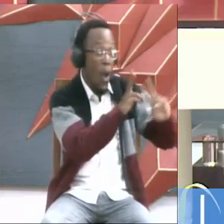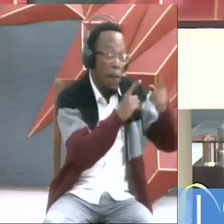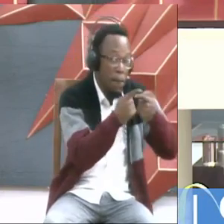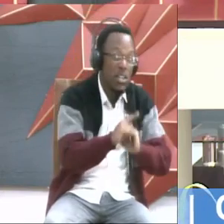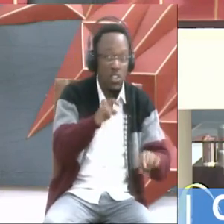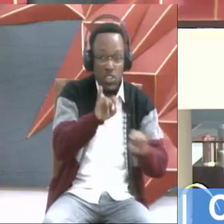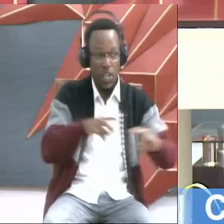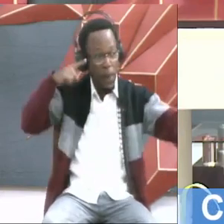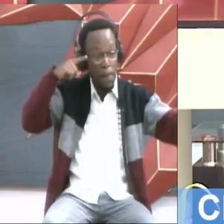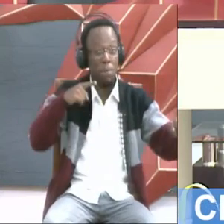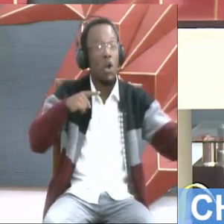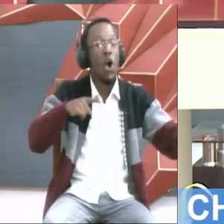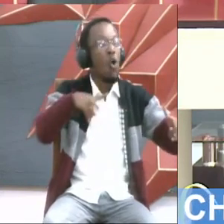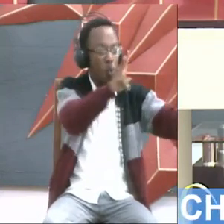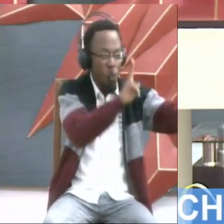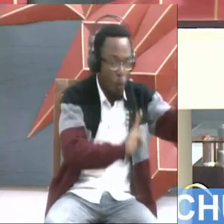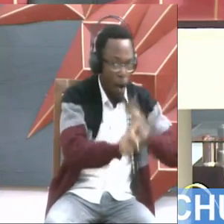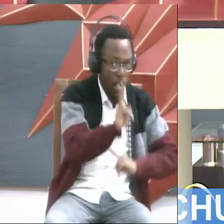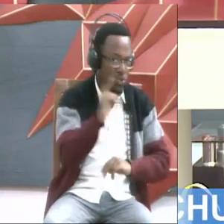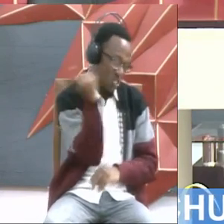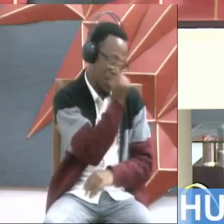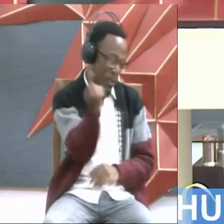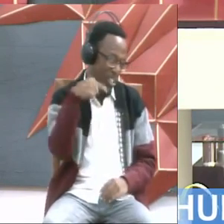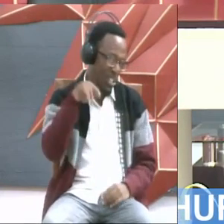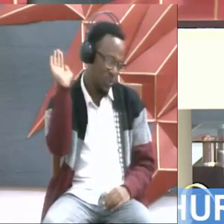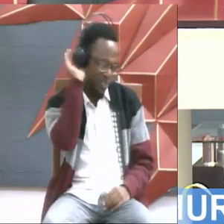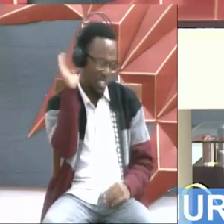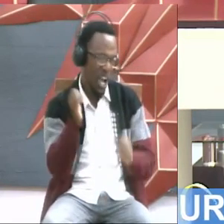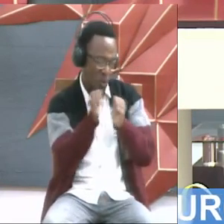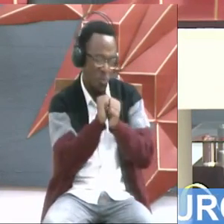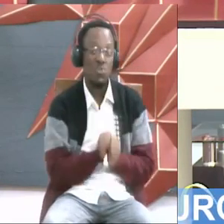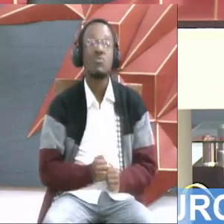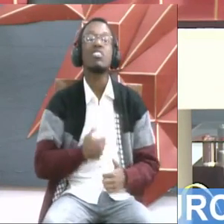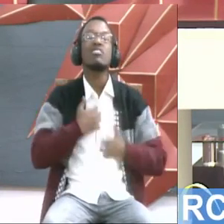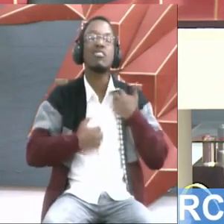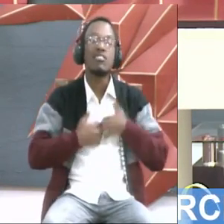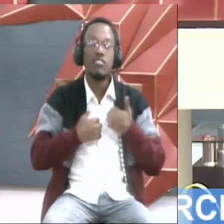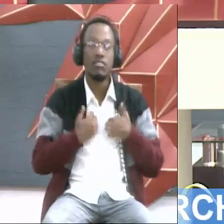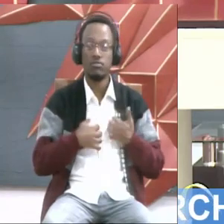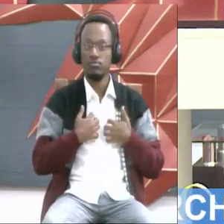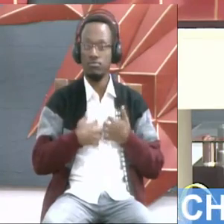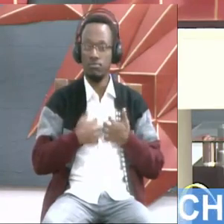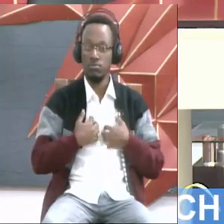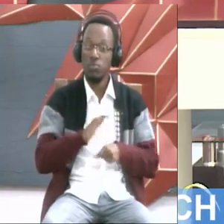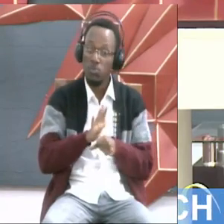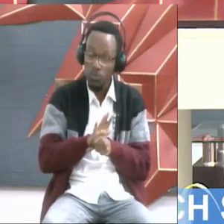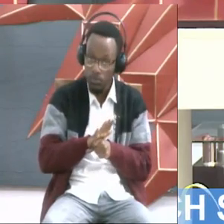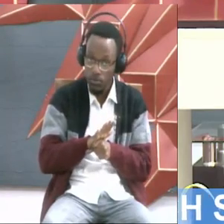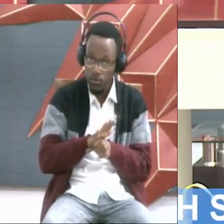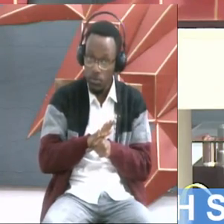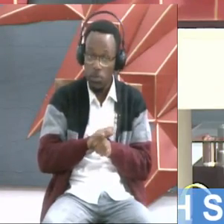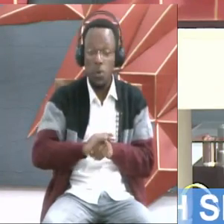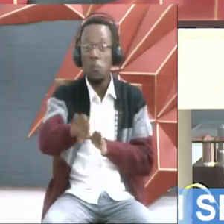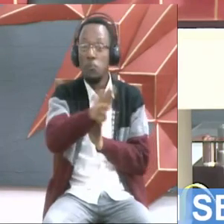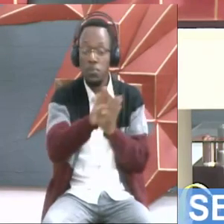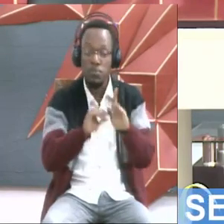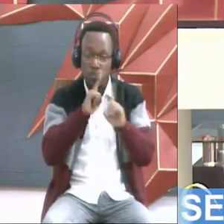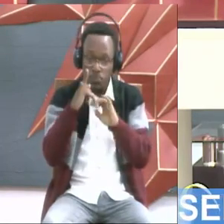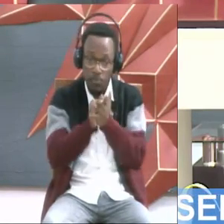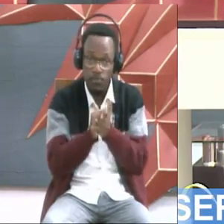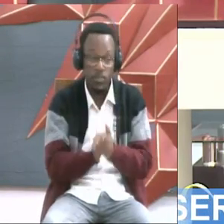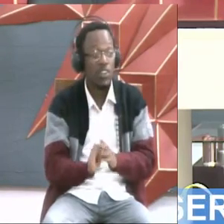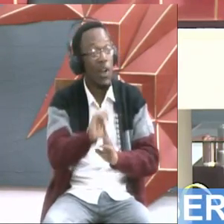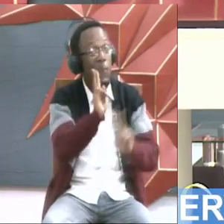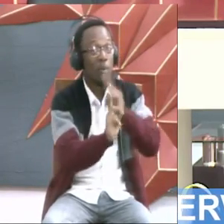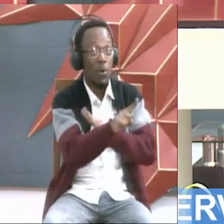intérêt baje babishaka babyifuza sawa bibiri ivuze ngo abo bantu